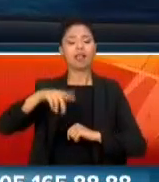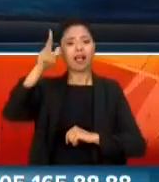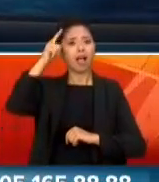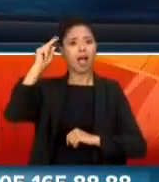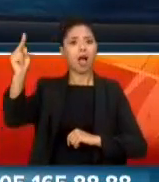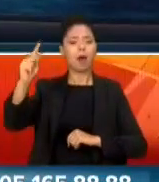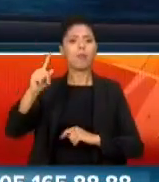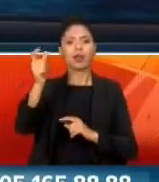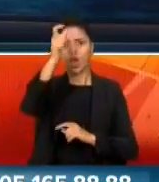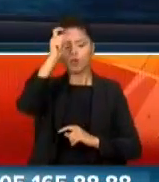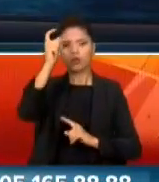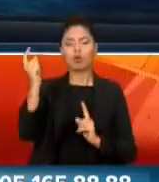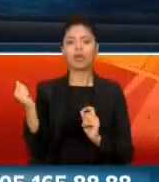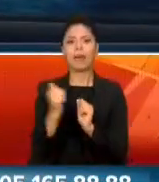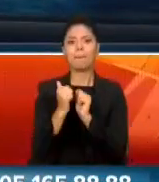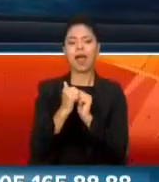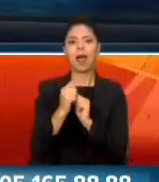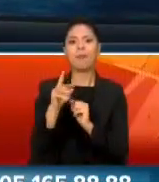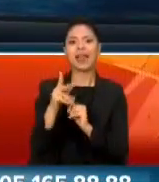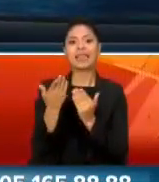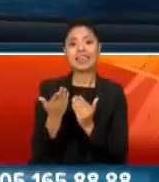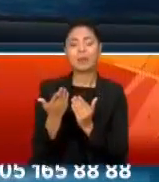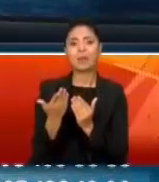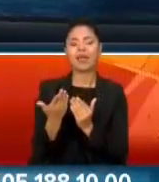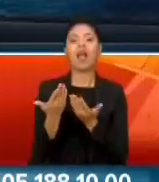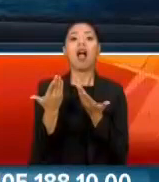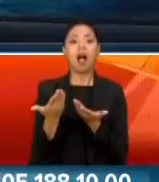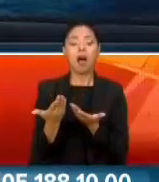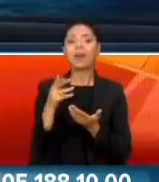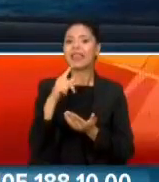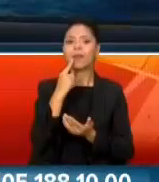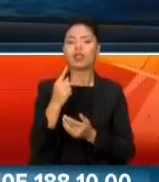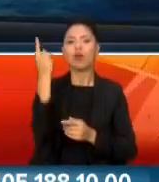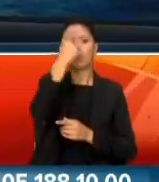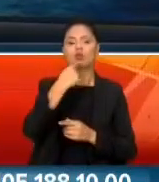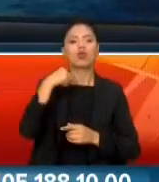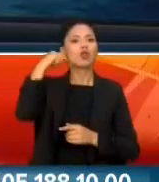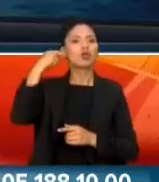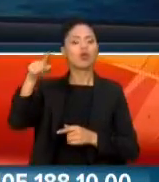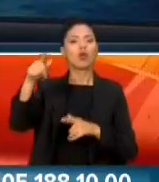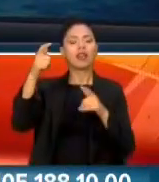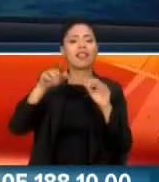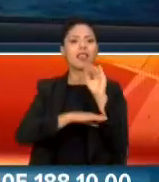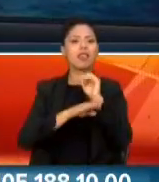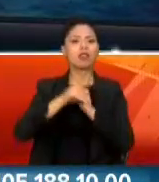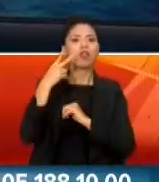karşı Türkiye'nin yanında yer alıyor gibi. Gibi diyorum çünkü Suriye'de yaşananlar Rusların terör